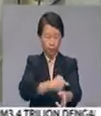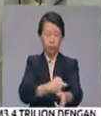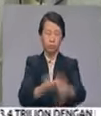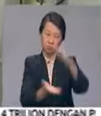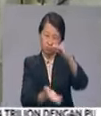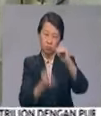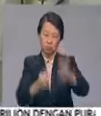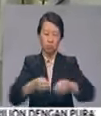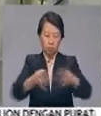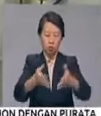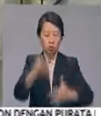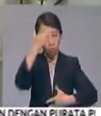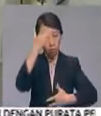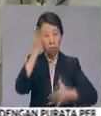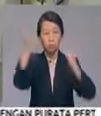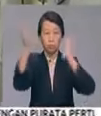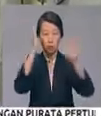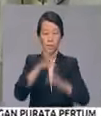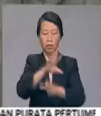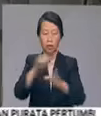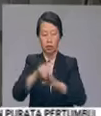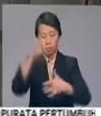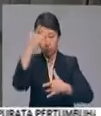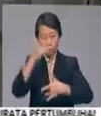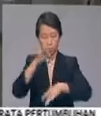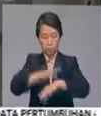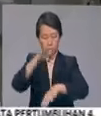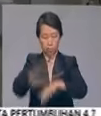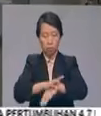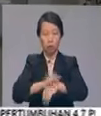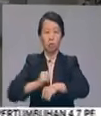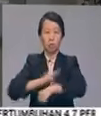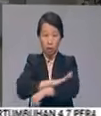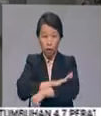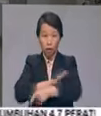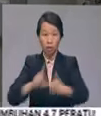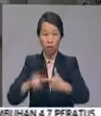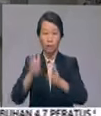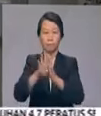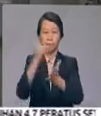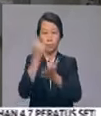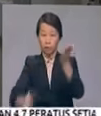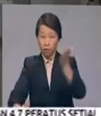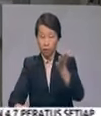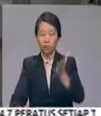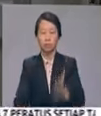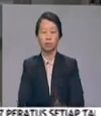menampung keperluan pesakit di negara ini termasuk pesakit denggi, kanser dan bersalin.